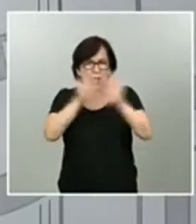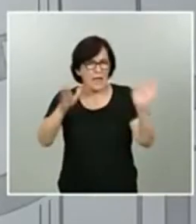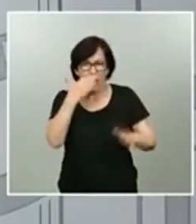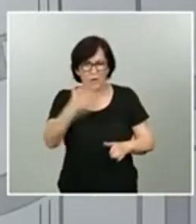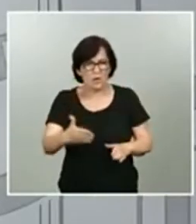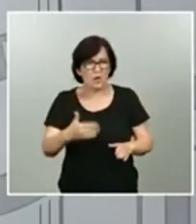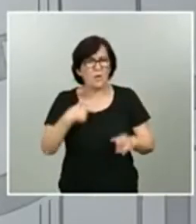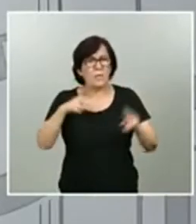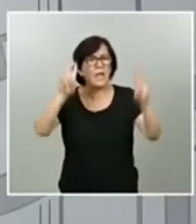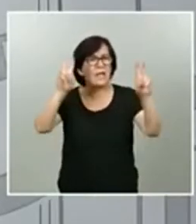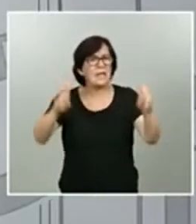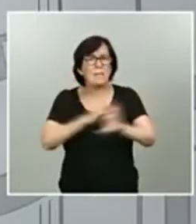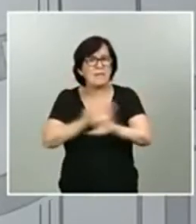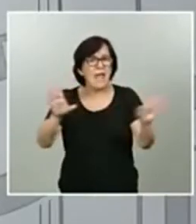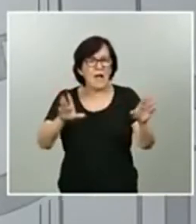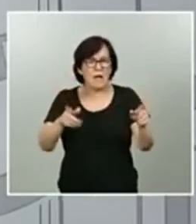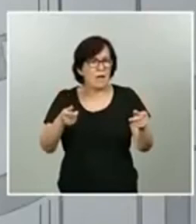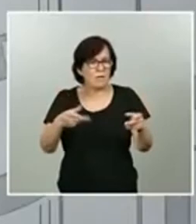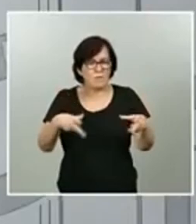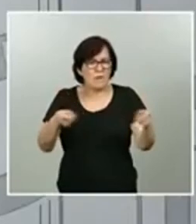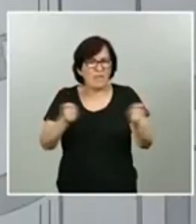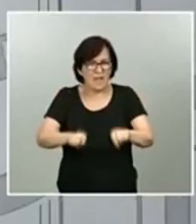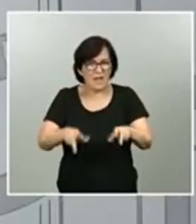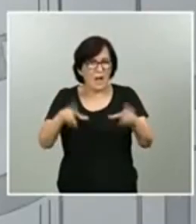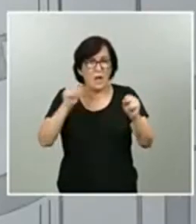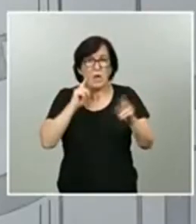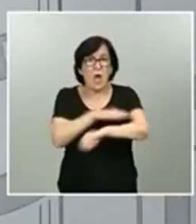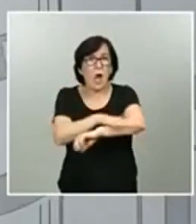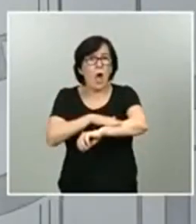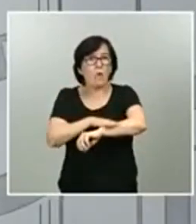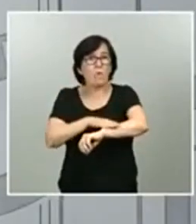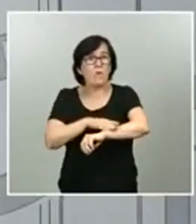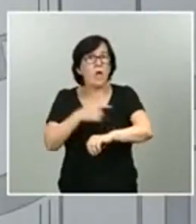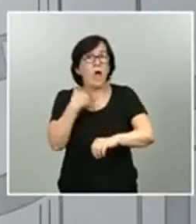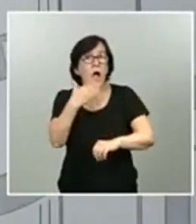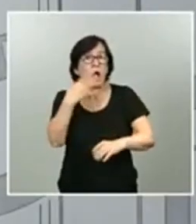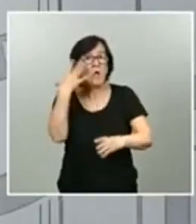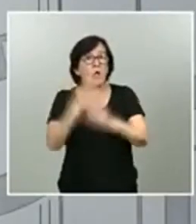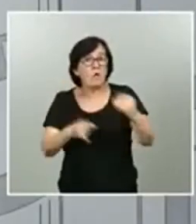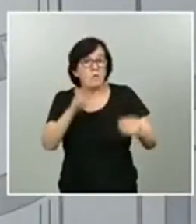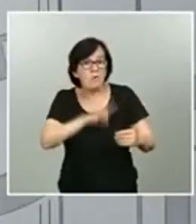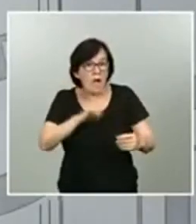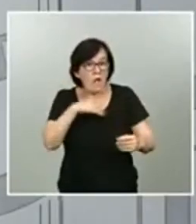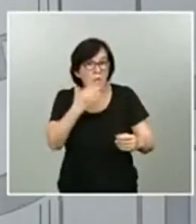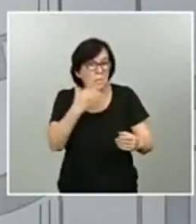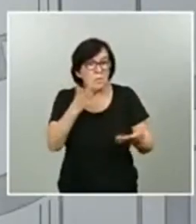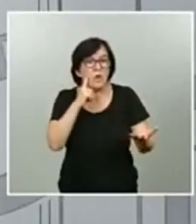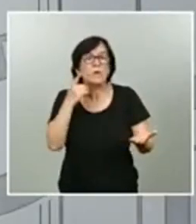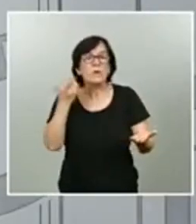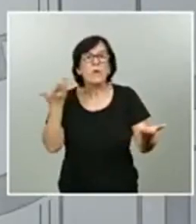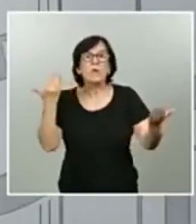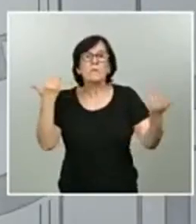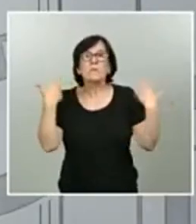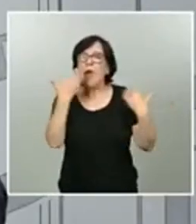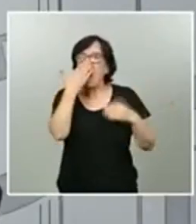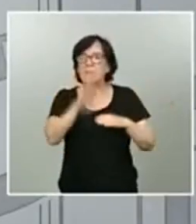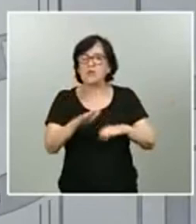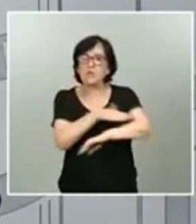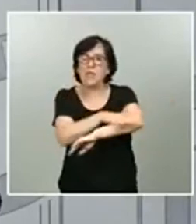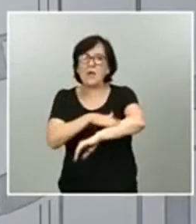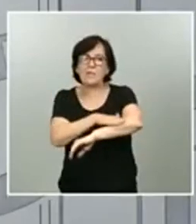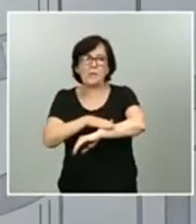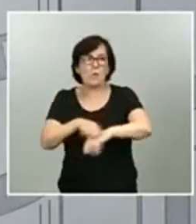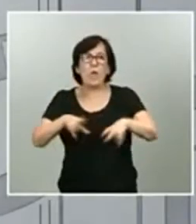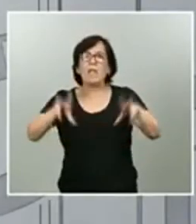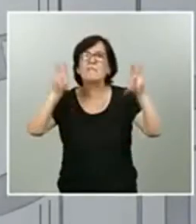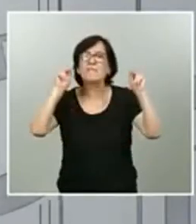estaba zanjado. Vi invito cuando semplicemente habla usted a valutare que il comportamento bueno, pues del governo usted al termine della del procedura. E ho già detto ai